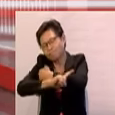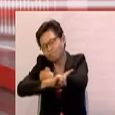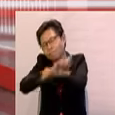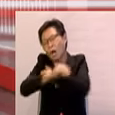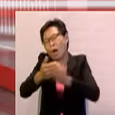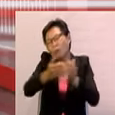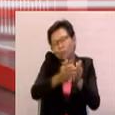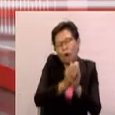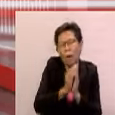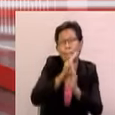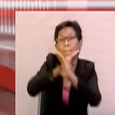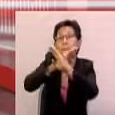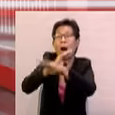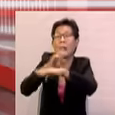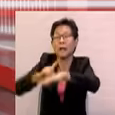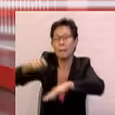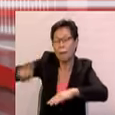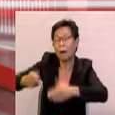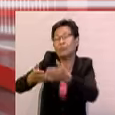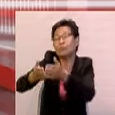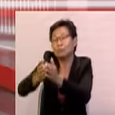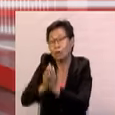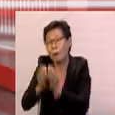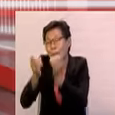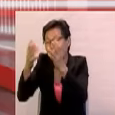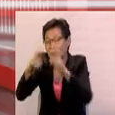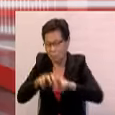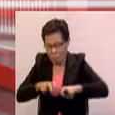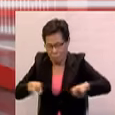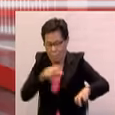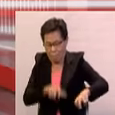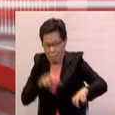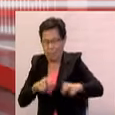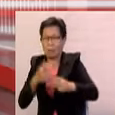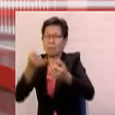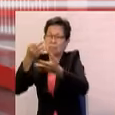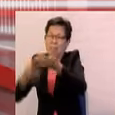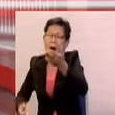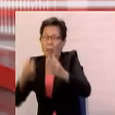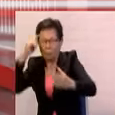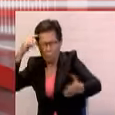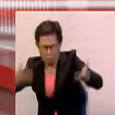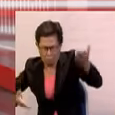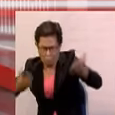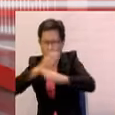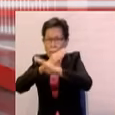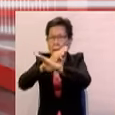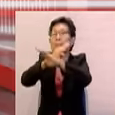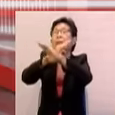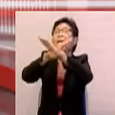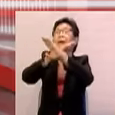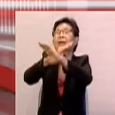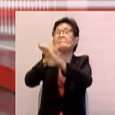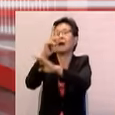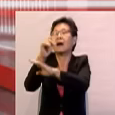Sementara rayuan pembelaan di Mahkamah Rayuan, majoriti panel turut gagal mempertimbang pembelaan Karpal.